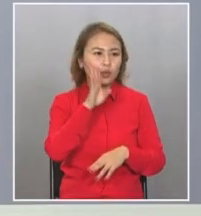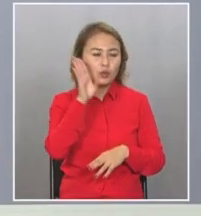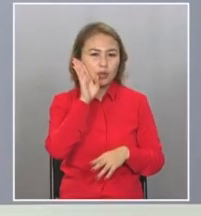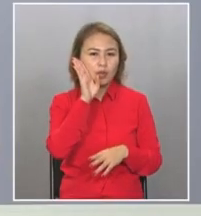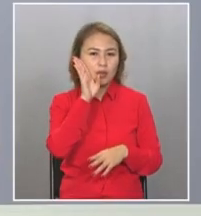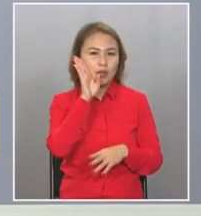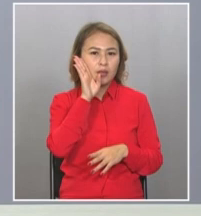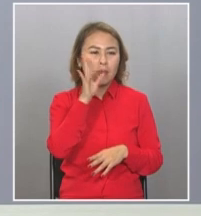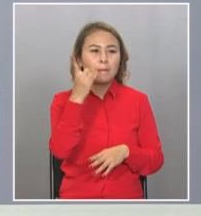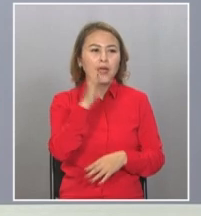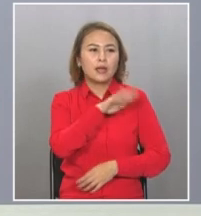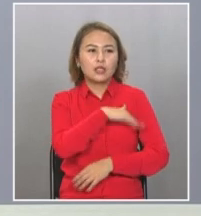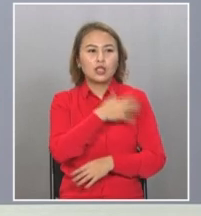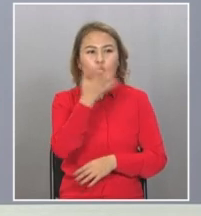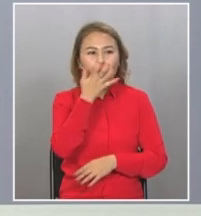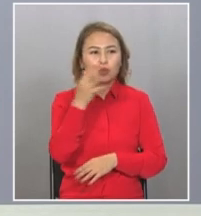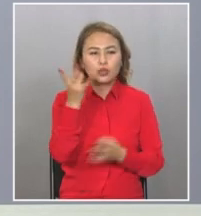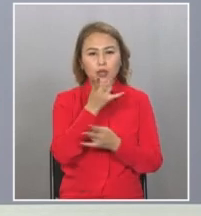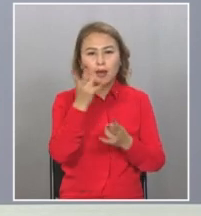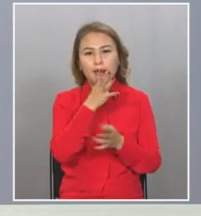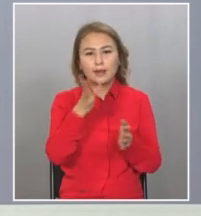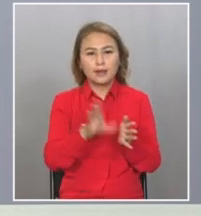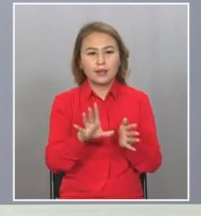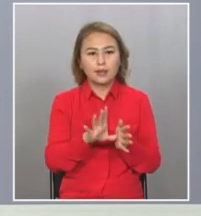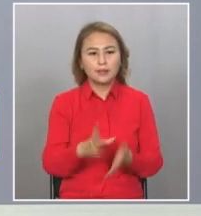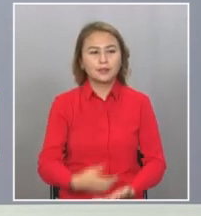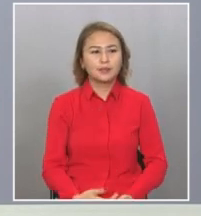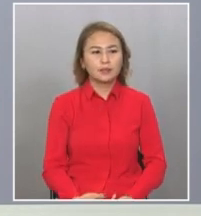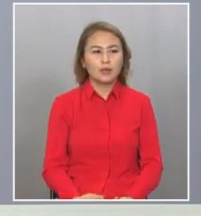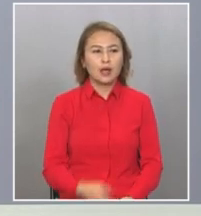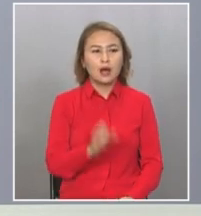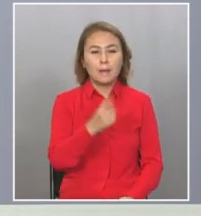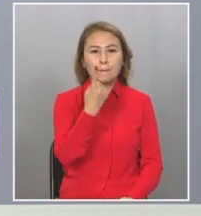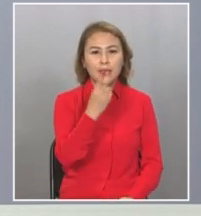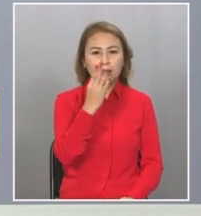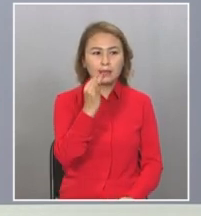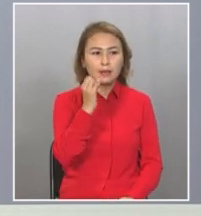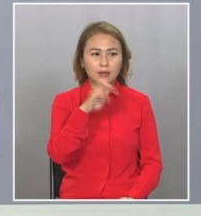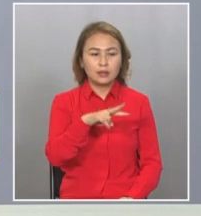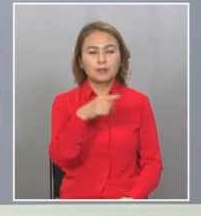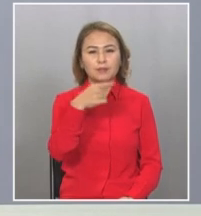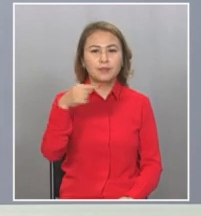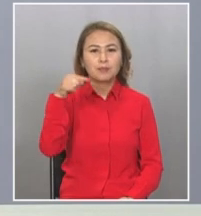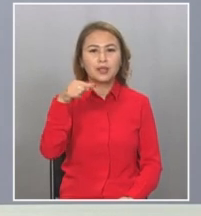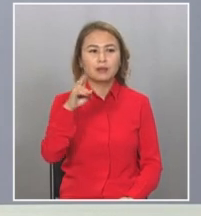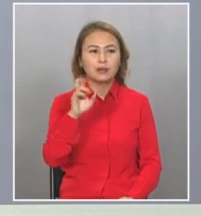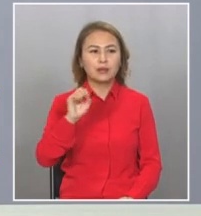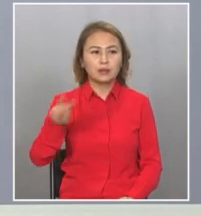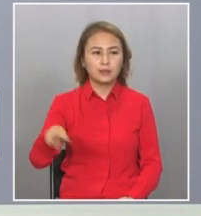1 килограмм суды 1 градус жылыту үшін энергия қажет екен. Ал 1 килокалория ол 1000 калорияға